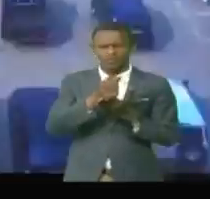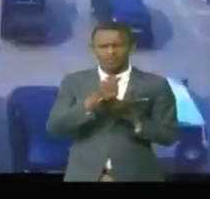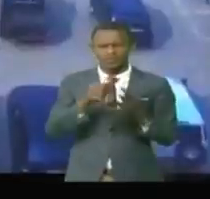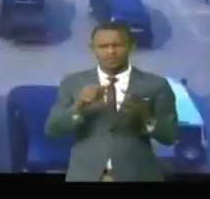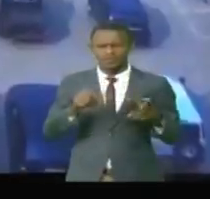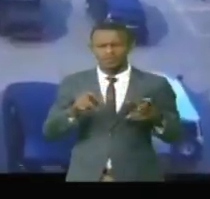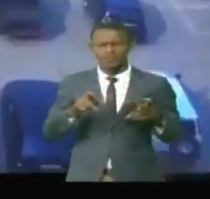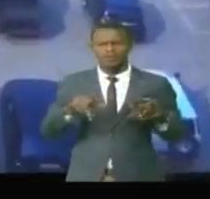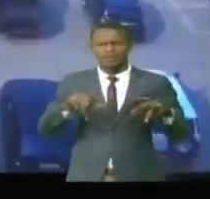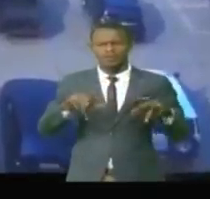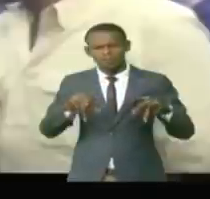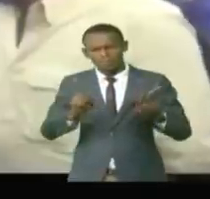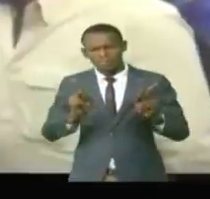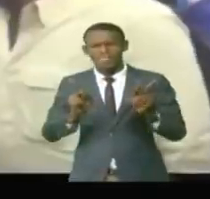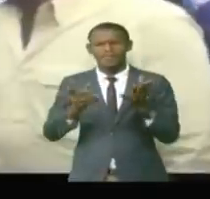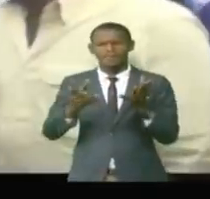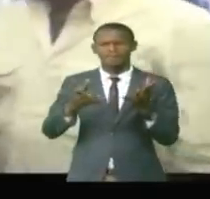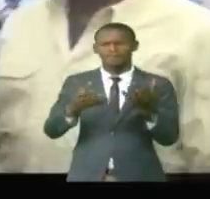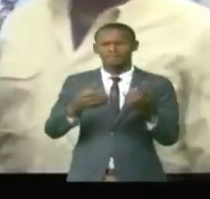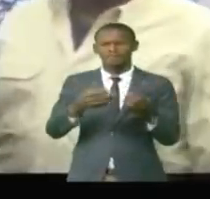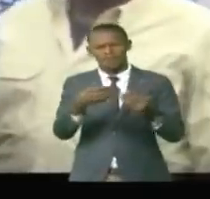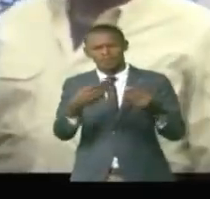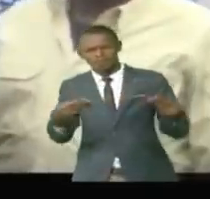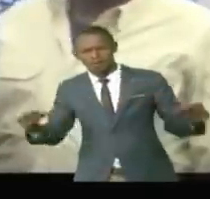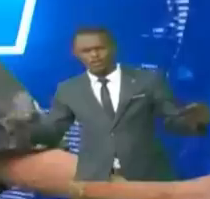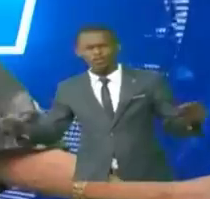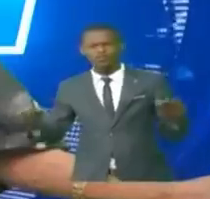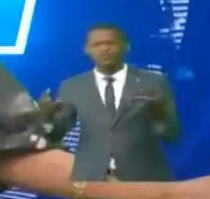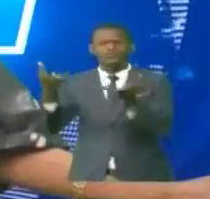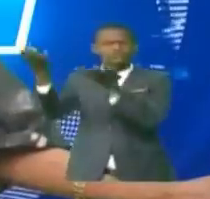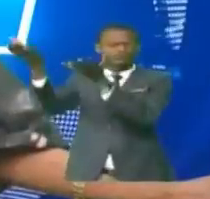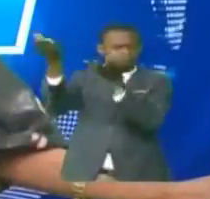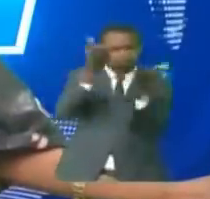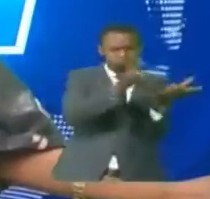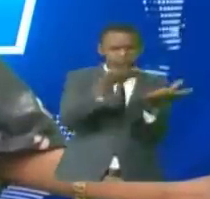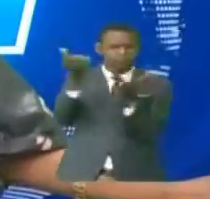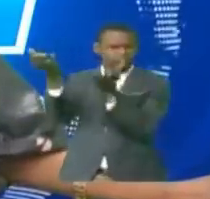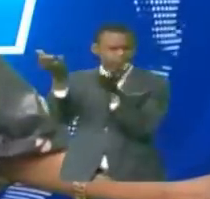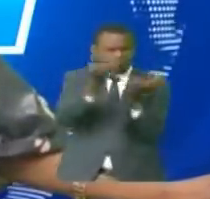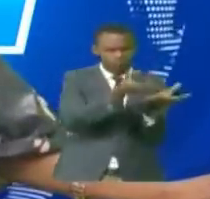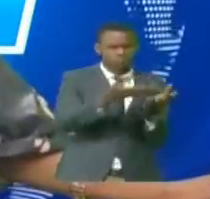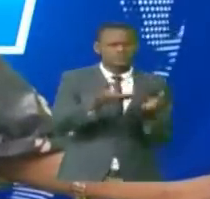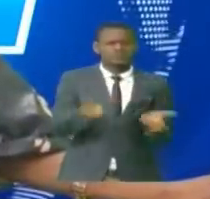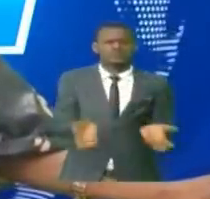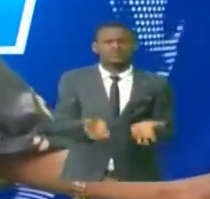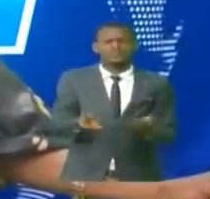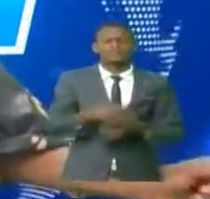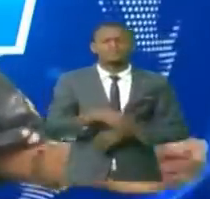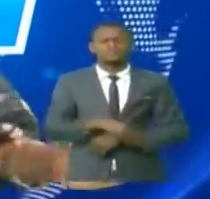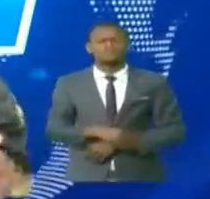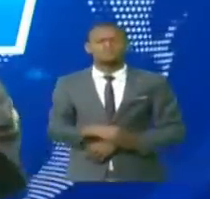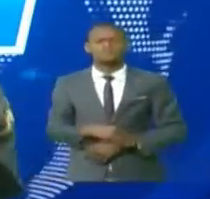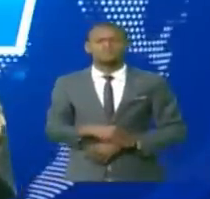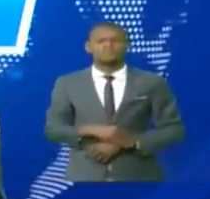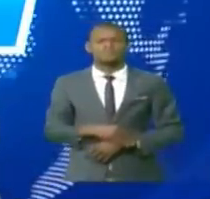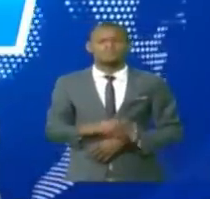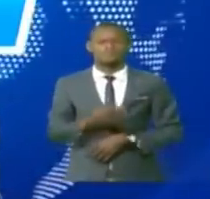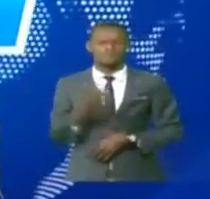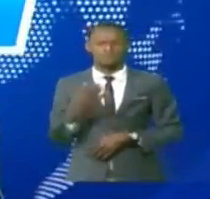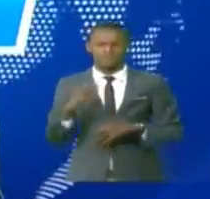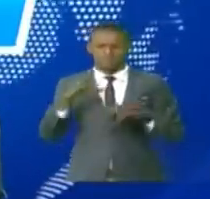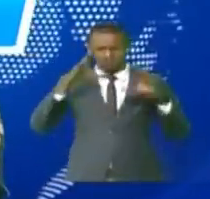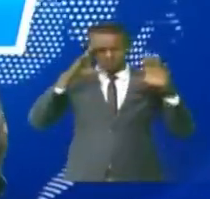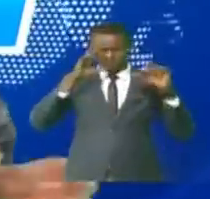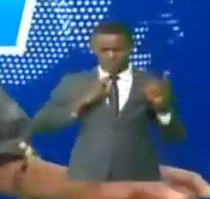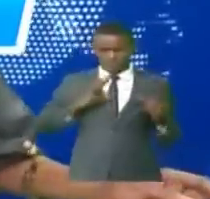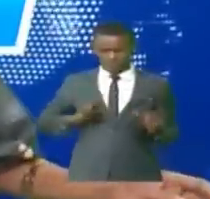des opérations logistiques et commerciales de la société. La tournée du chef de l'État dans l'espace ex-Katanga